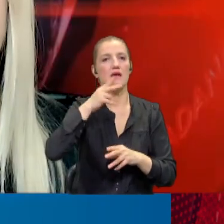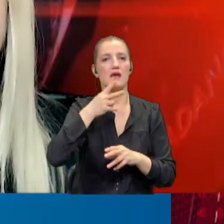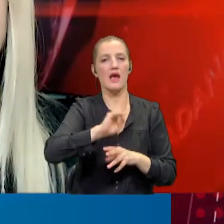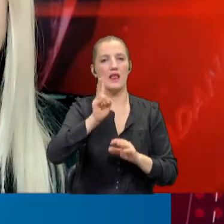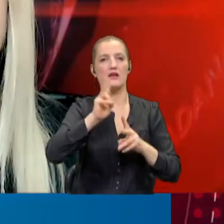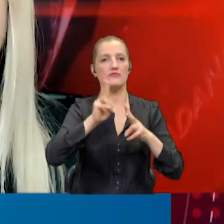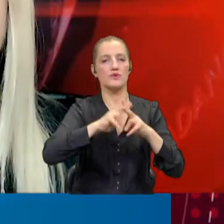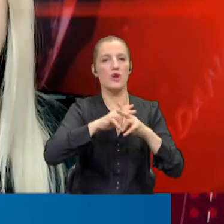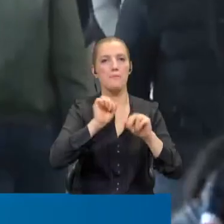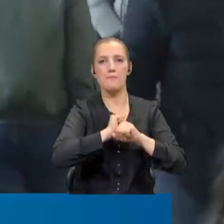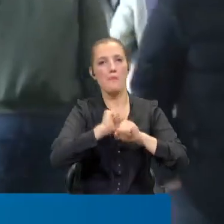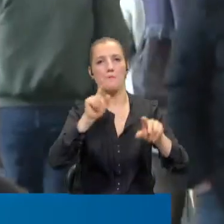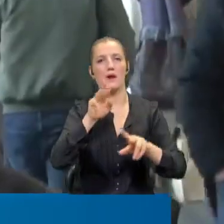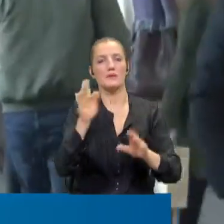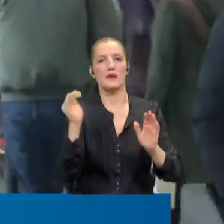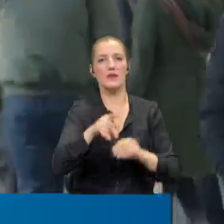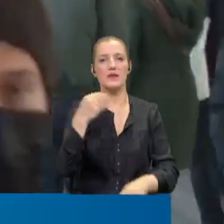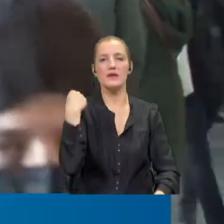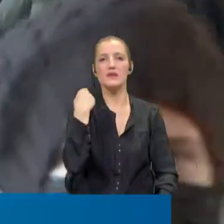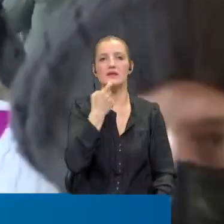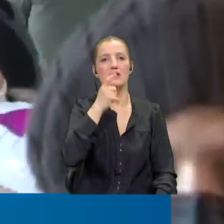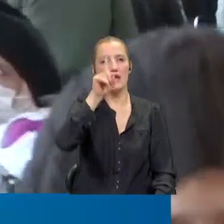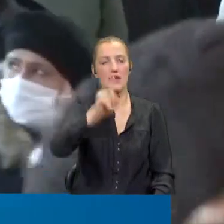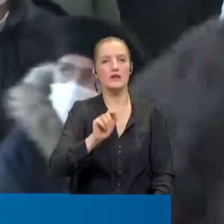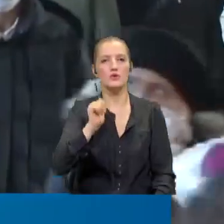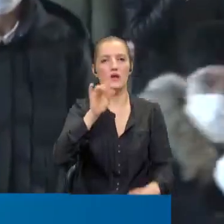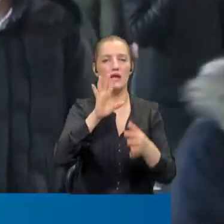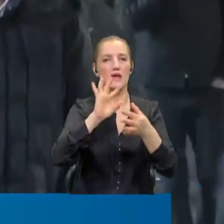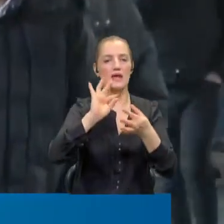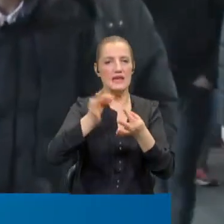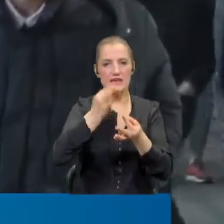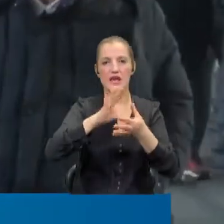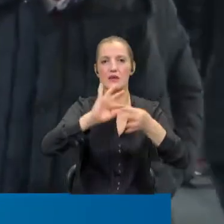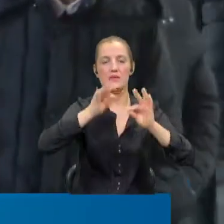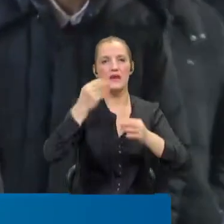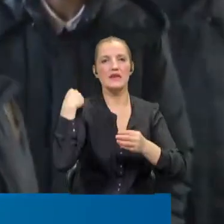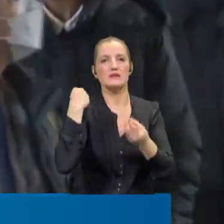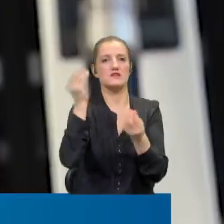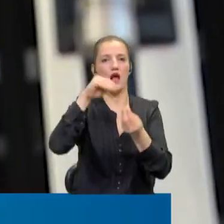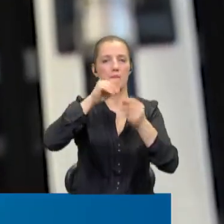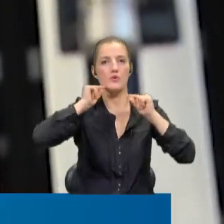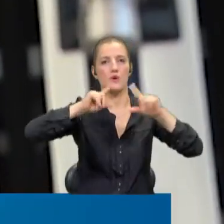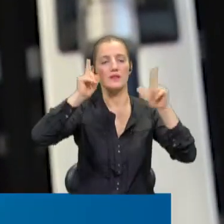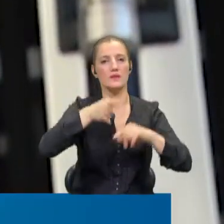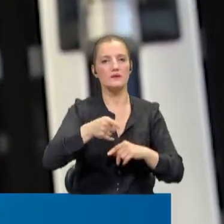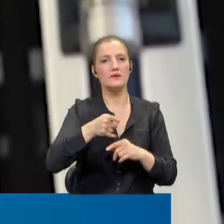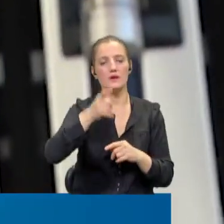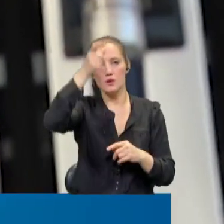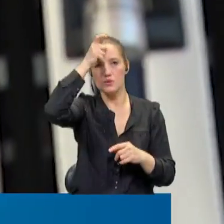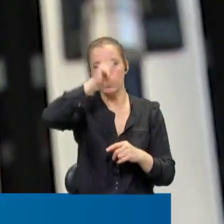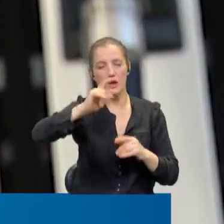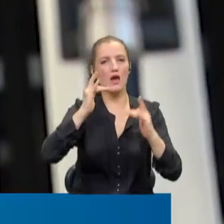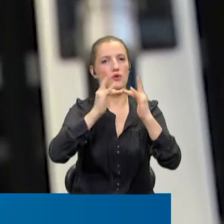maalesef bomba gibi düştü yeni yılın ilk gününde iğneden ipliğe yeni zamlarla uyandı tüh ve akaryakıt